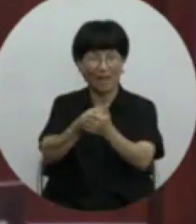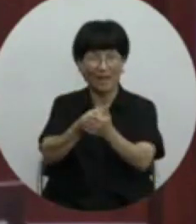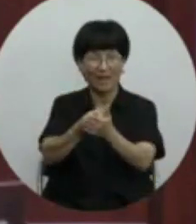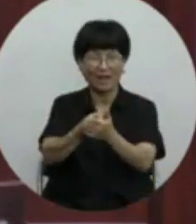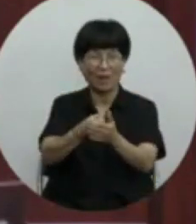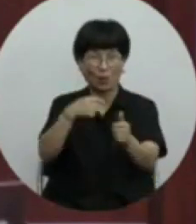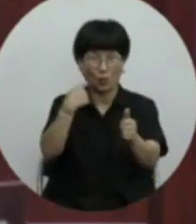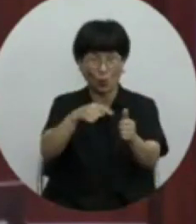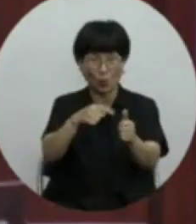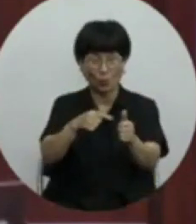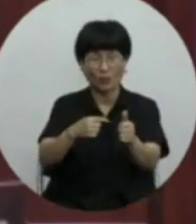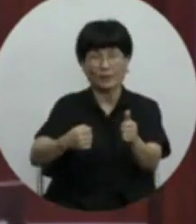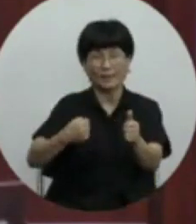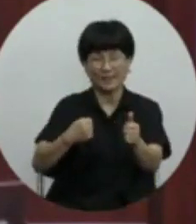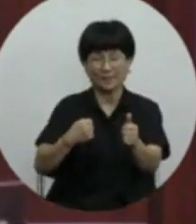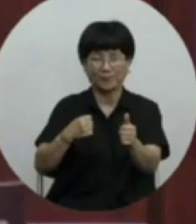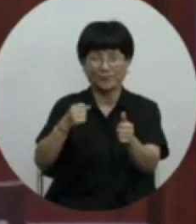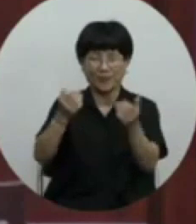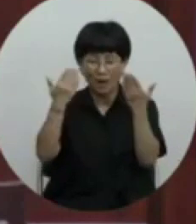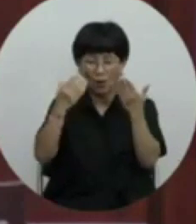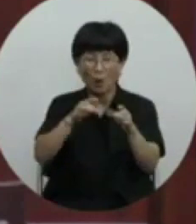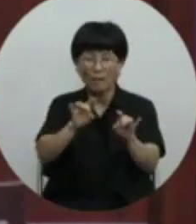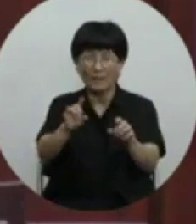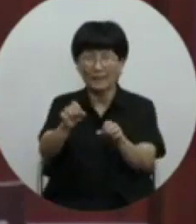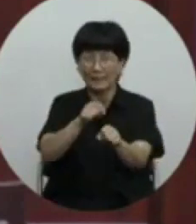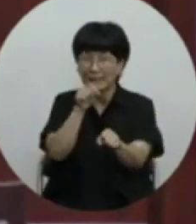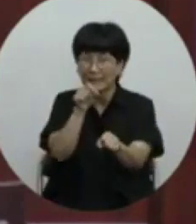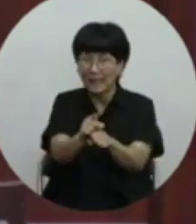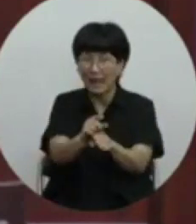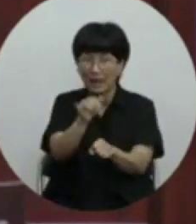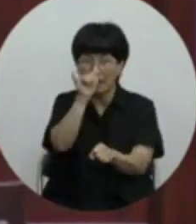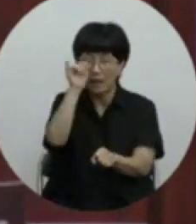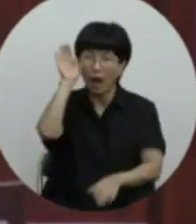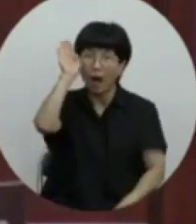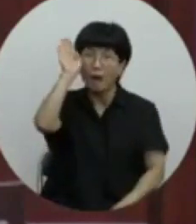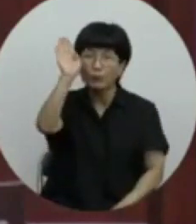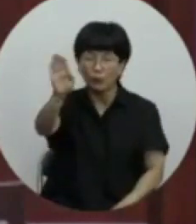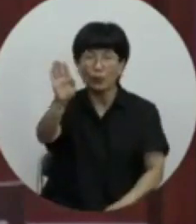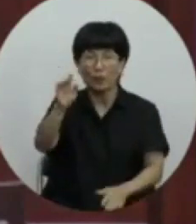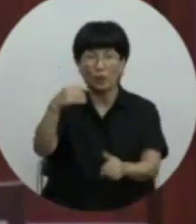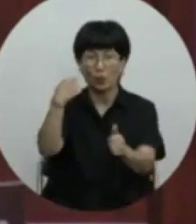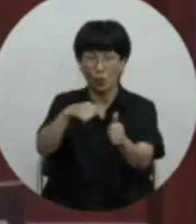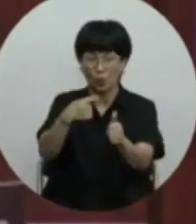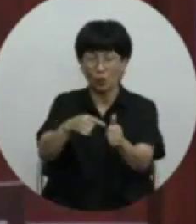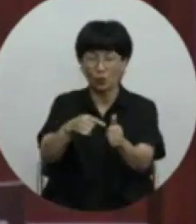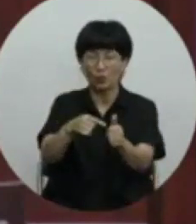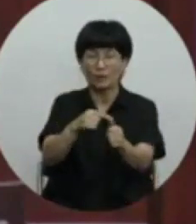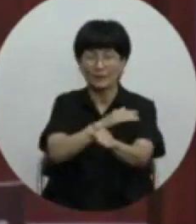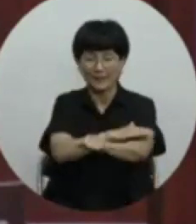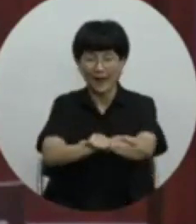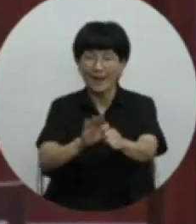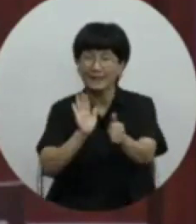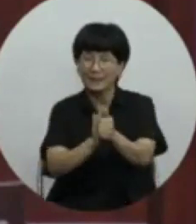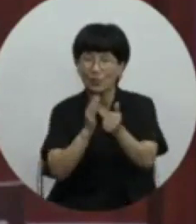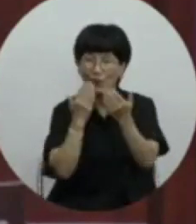등 학교별 특색 있는 미래 교육 프로그램을 지원함으로써 고품질